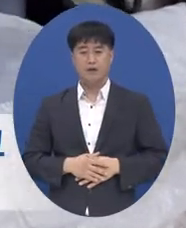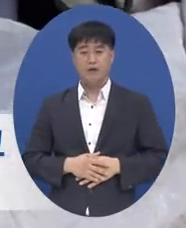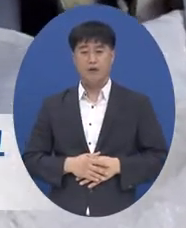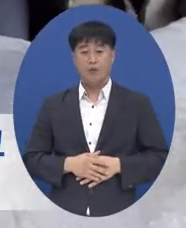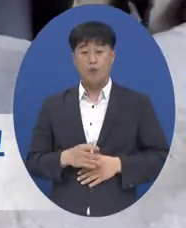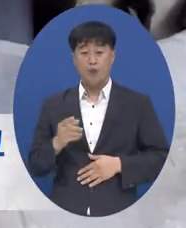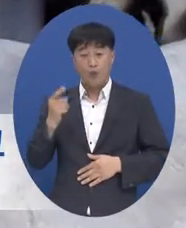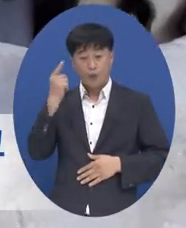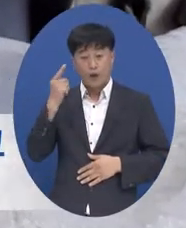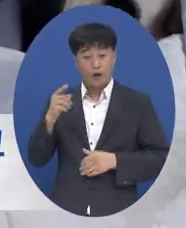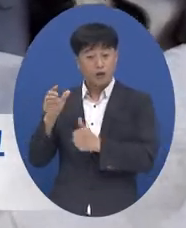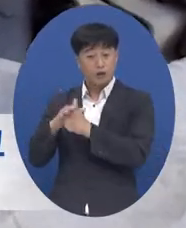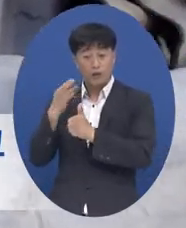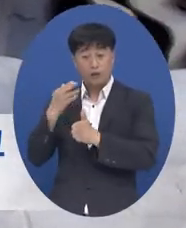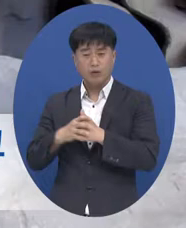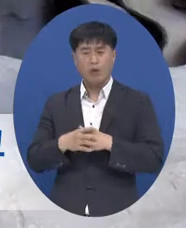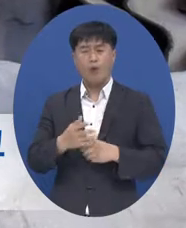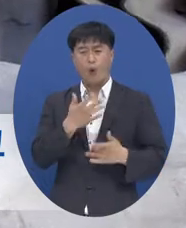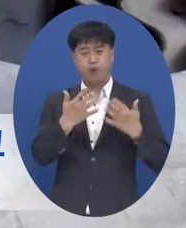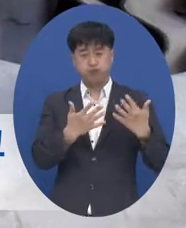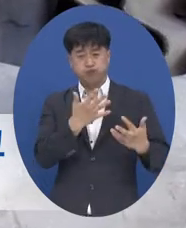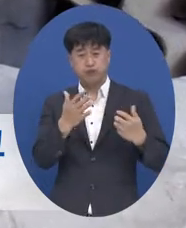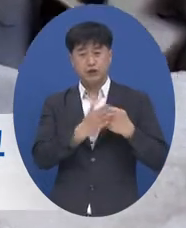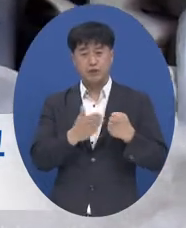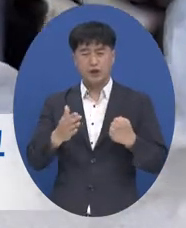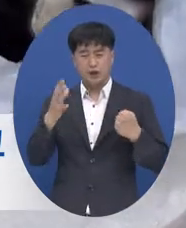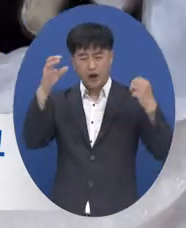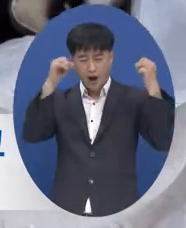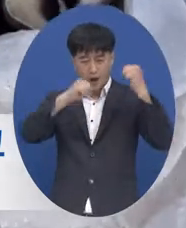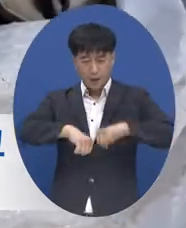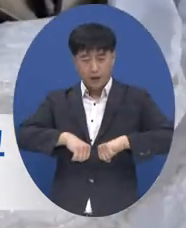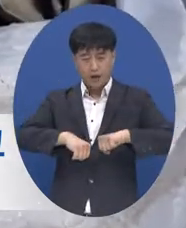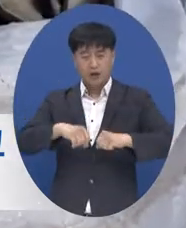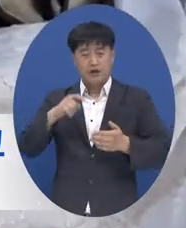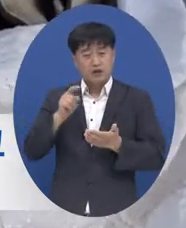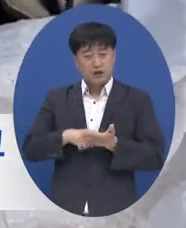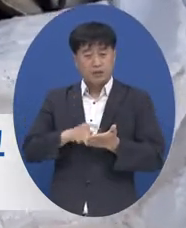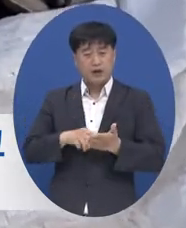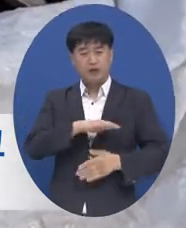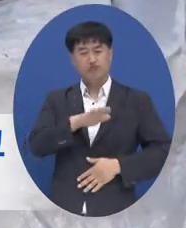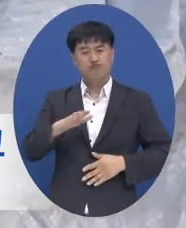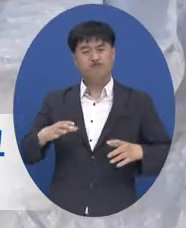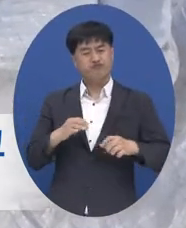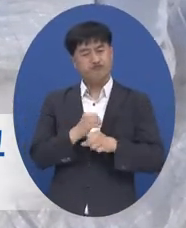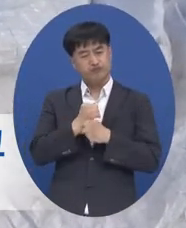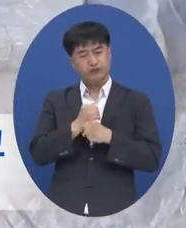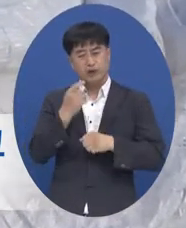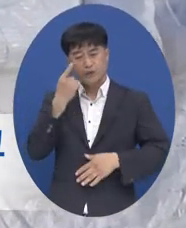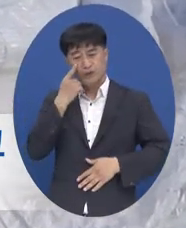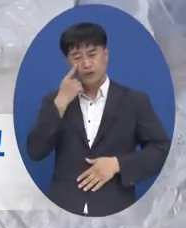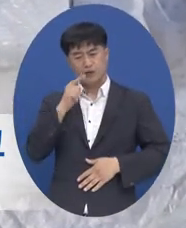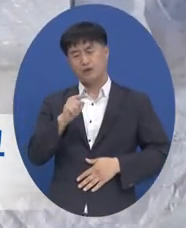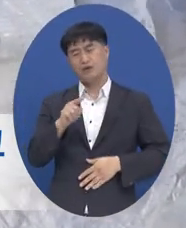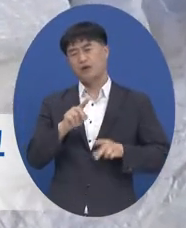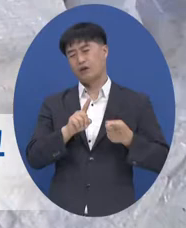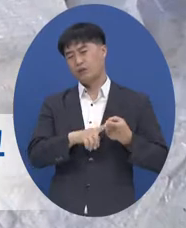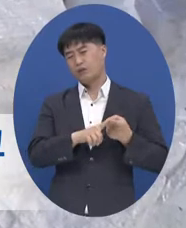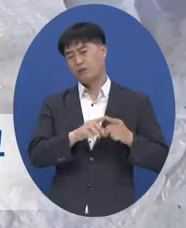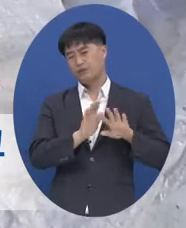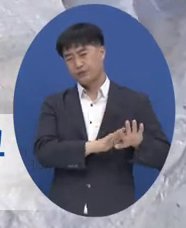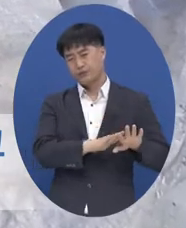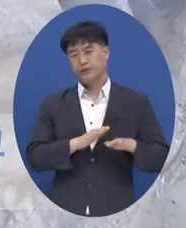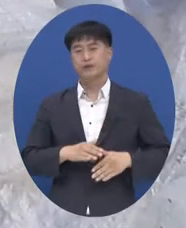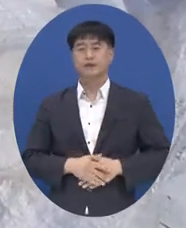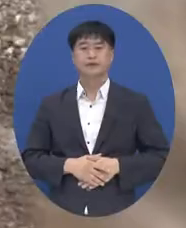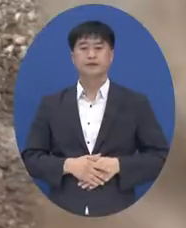안 맡기셨어? 아, 여기는 불이 나서 다 쏟아내리고 그냥 급하게 거기다 다 정리하다 보니까 그래서